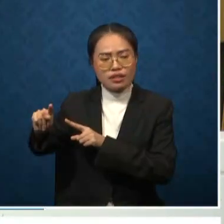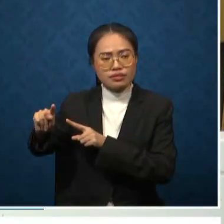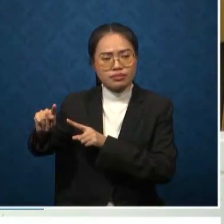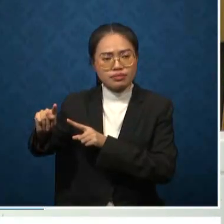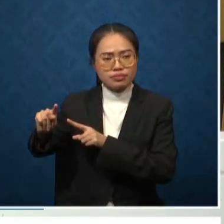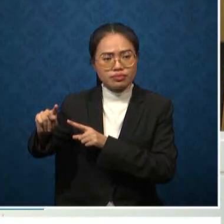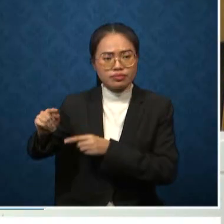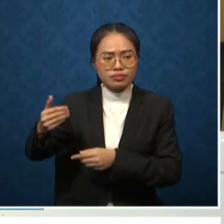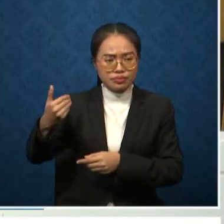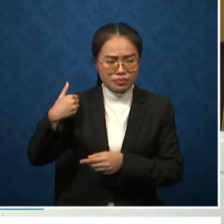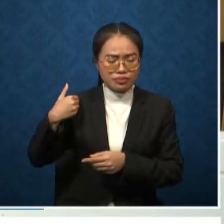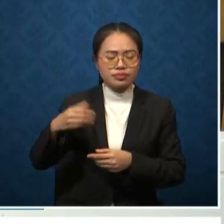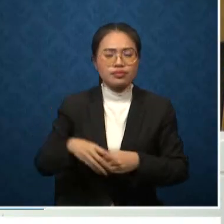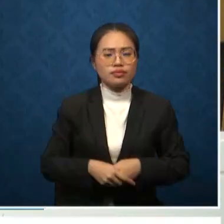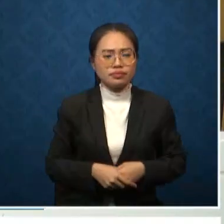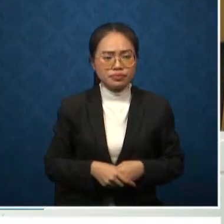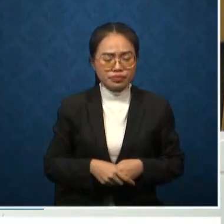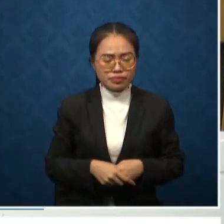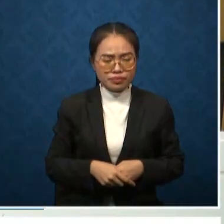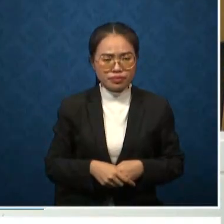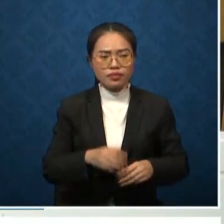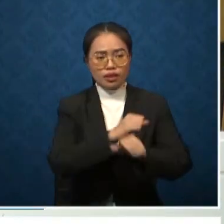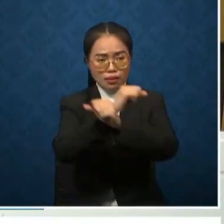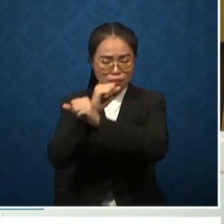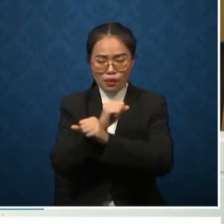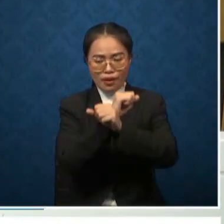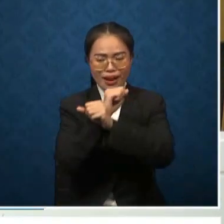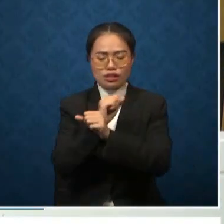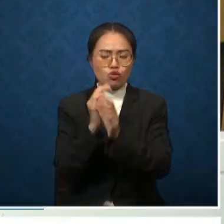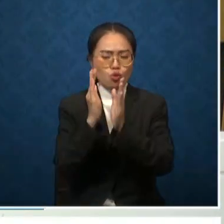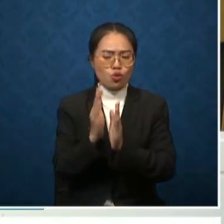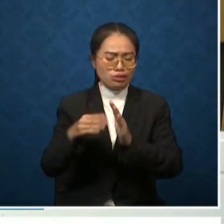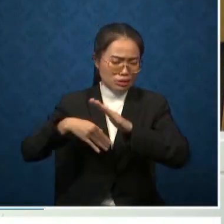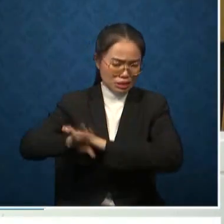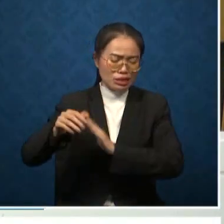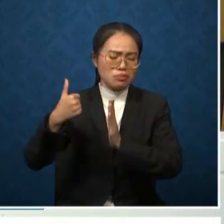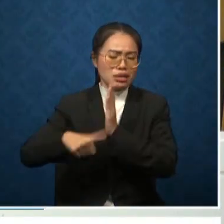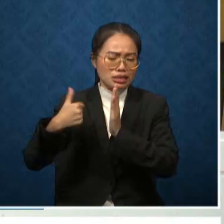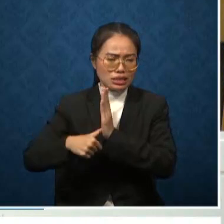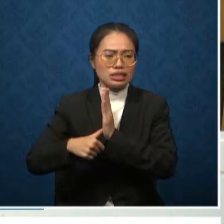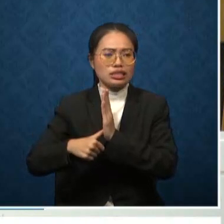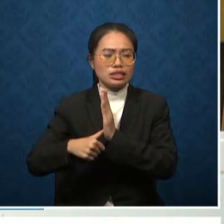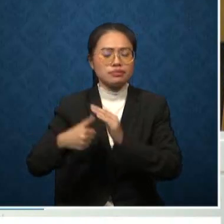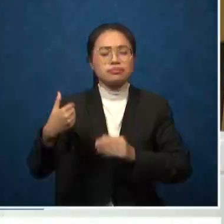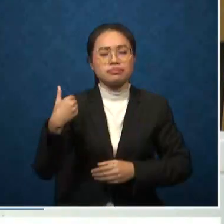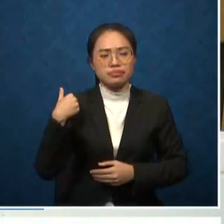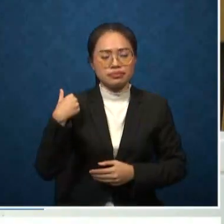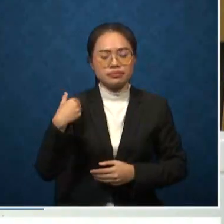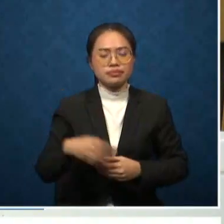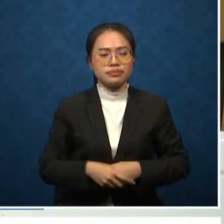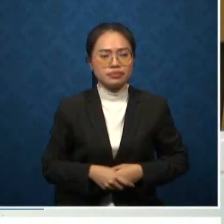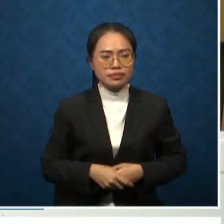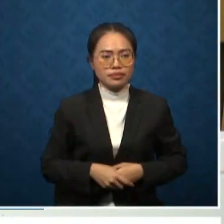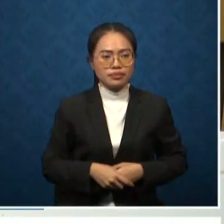ที่มีพิลล่า1พิลล่า2นั่นก็อีกอันหนึ่งที่ป้องกันการหลีกเลี่ยงการเก็บภาษีที่ต่ำเกินควรนะครับมี2กรอบอันนี้เ